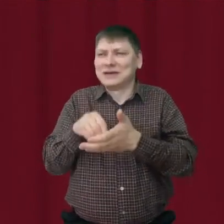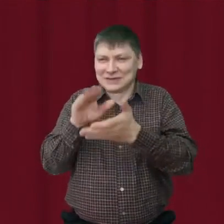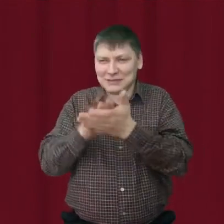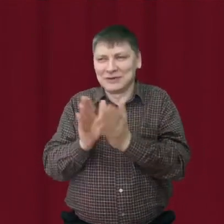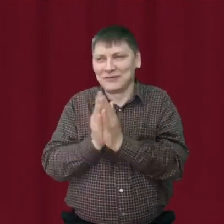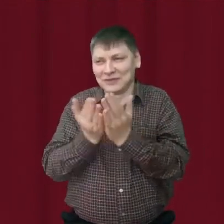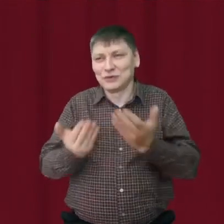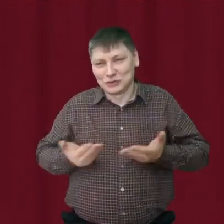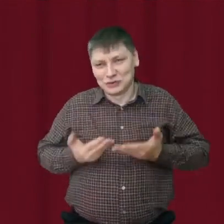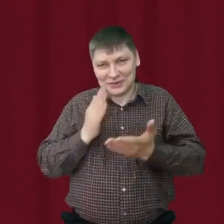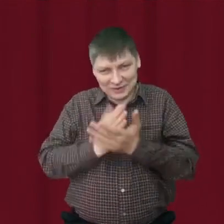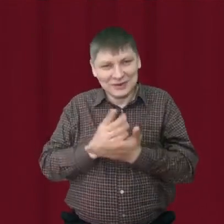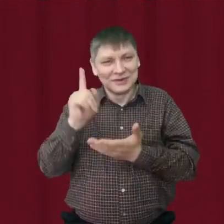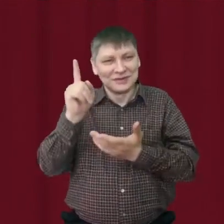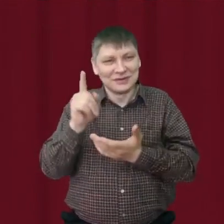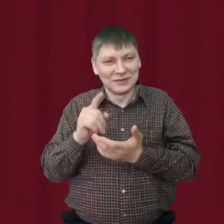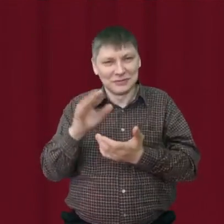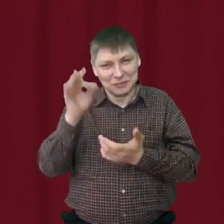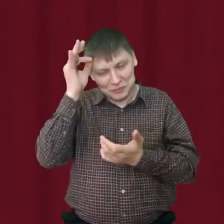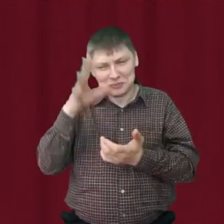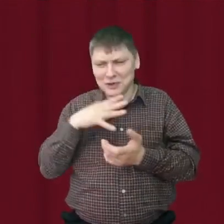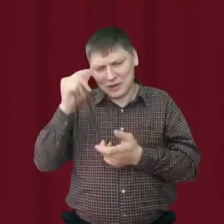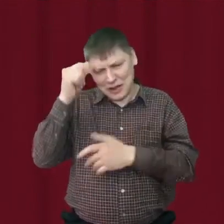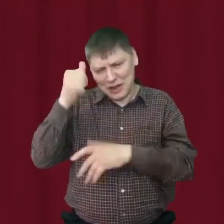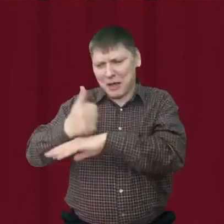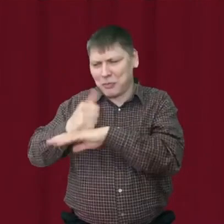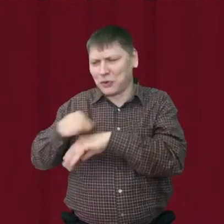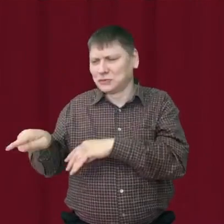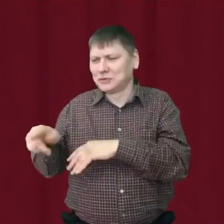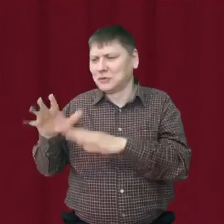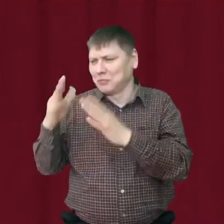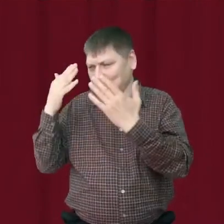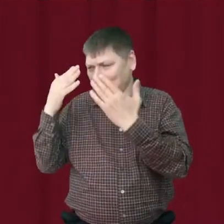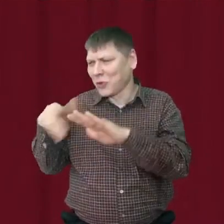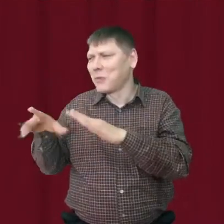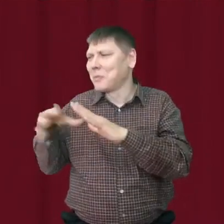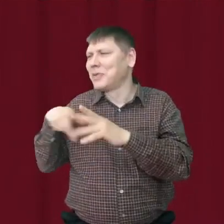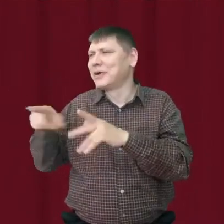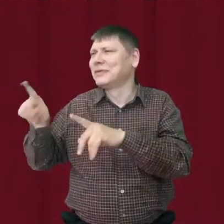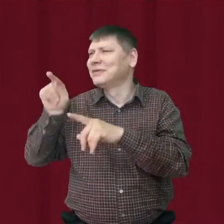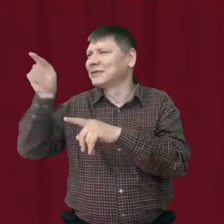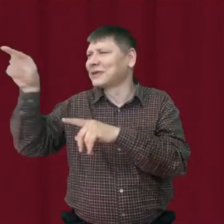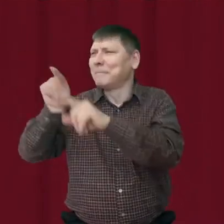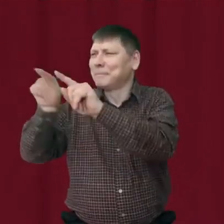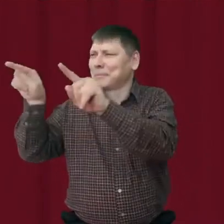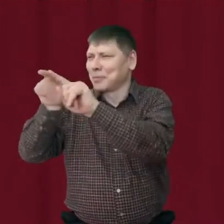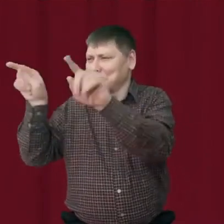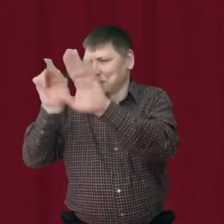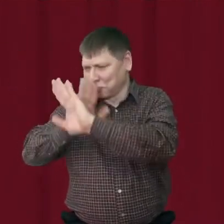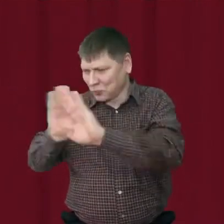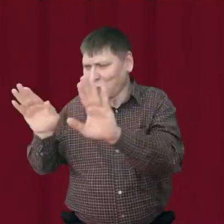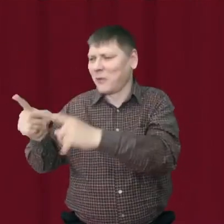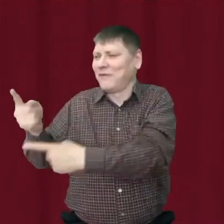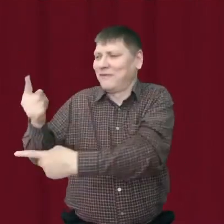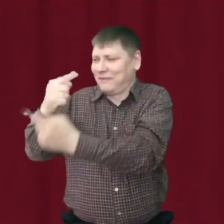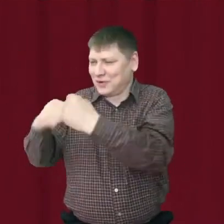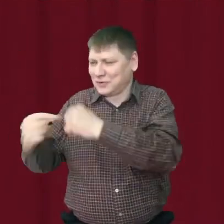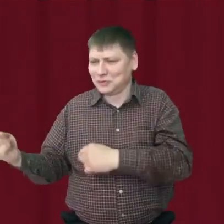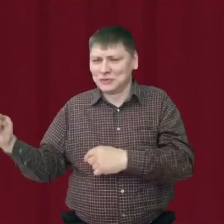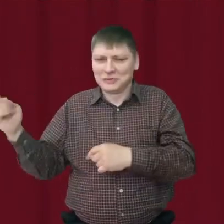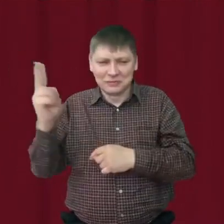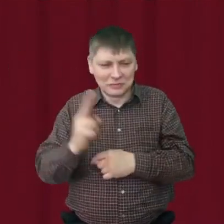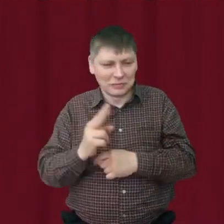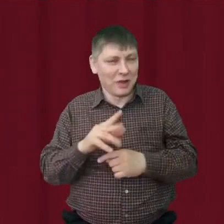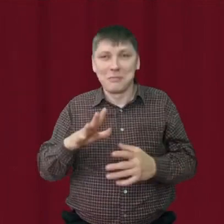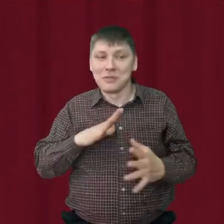жизни. В свое время апостолы, когда они вернулись после того, когда Христос их отправлял благовествовать, молиться о людях, они